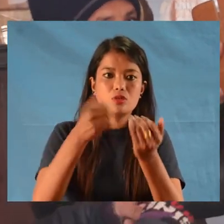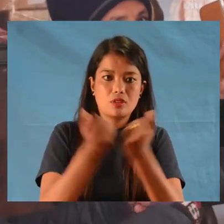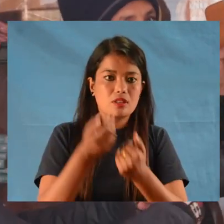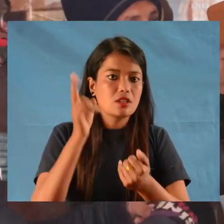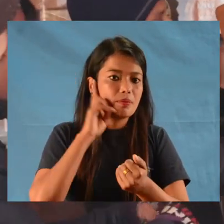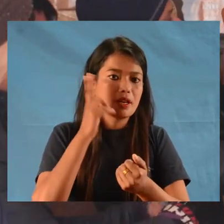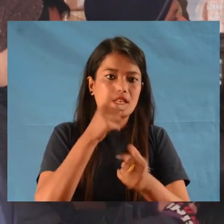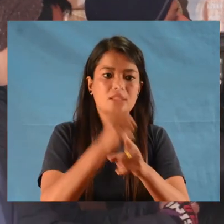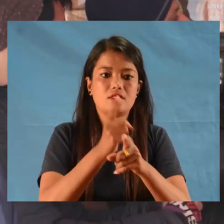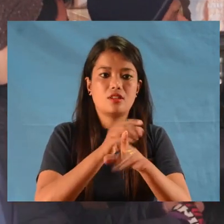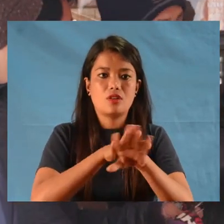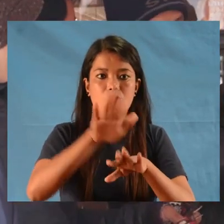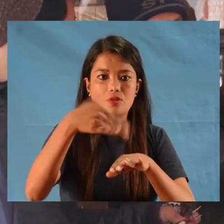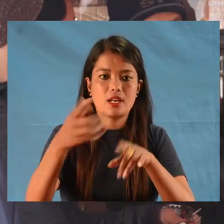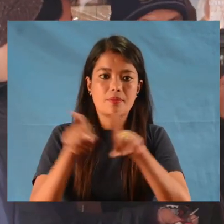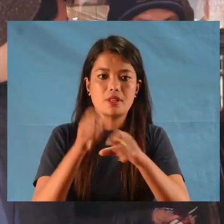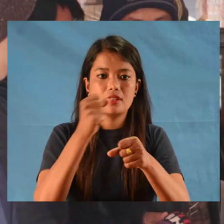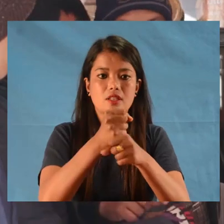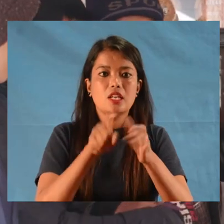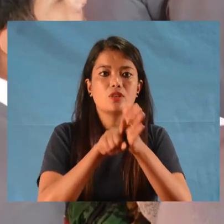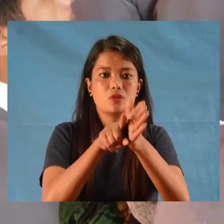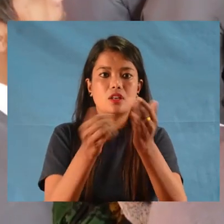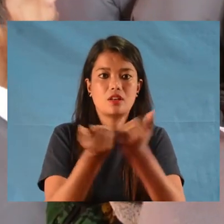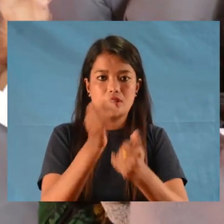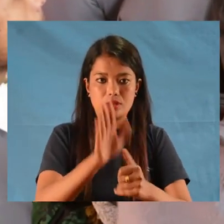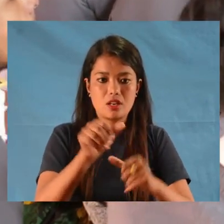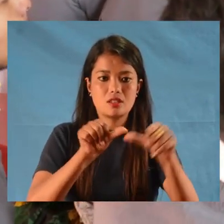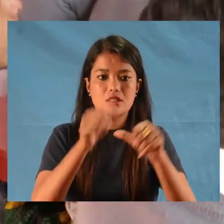बहीरा सिच्चक हरुलाई पनी नियुक्त गरेको छौ।